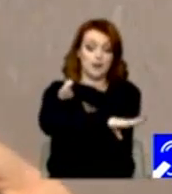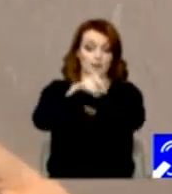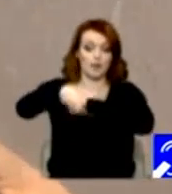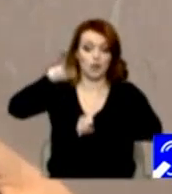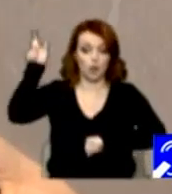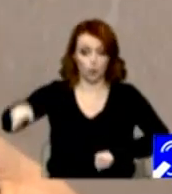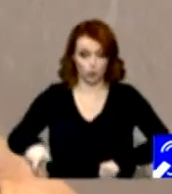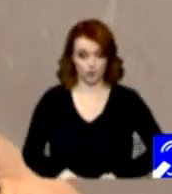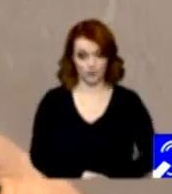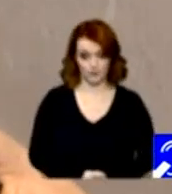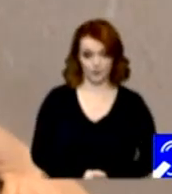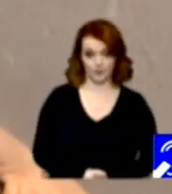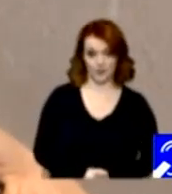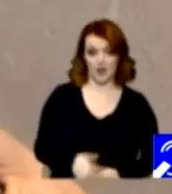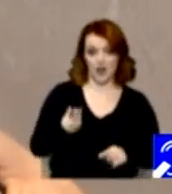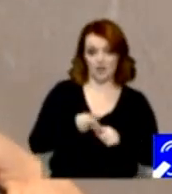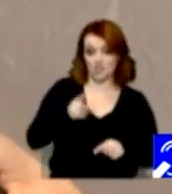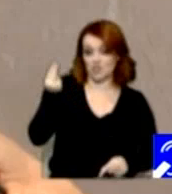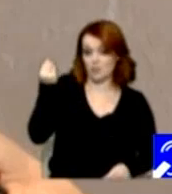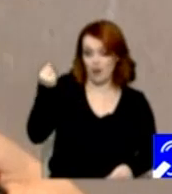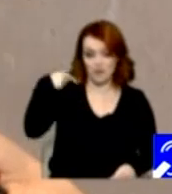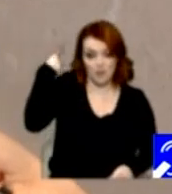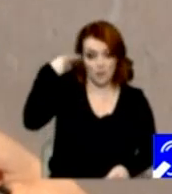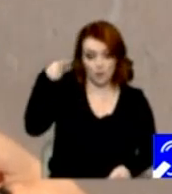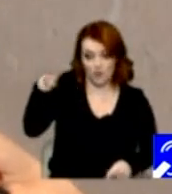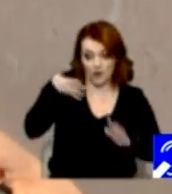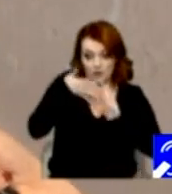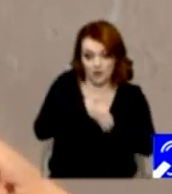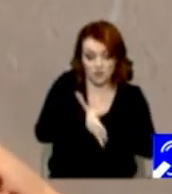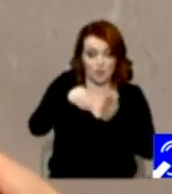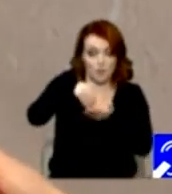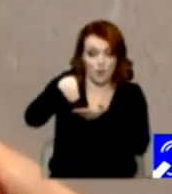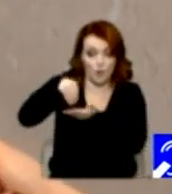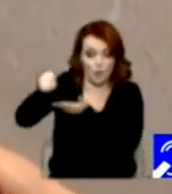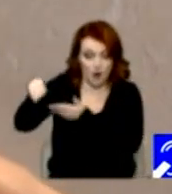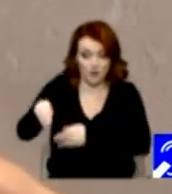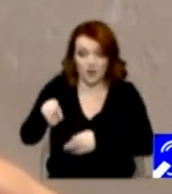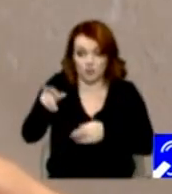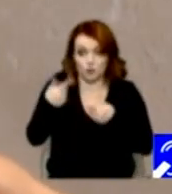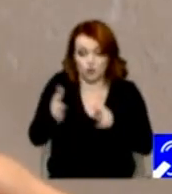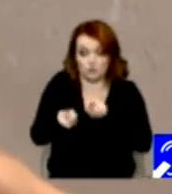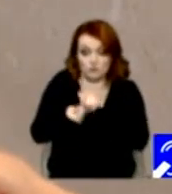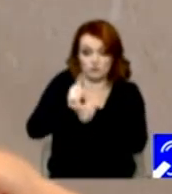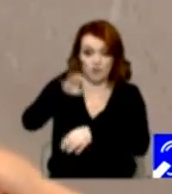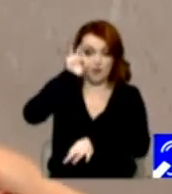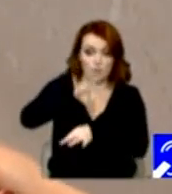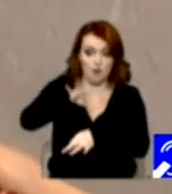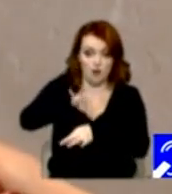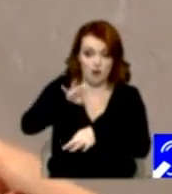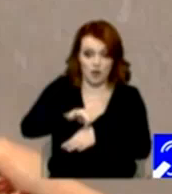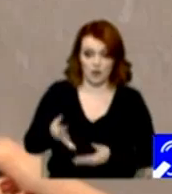disperați oameni din țara noastră Câți bani nebuni care sfat fuți pe un viciu și o slăbiciunea oamenilor